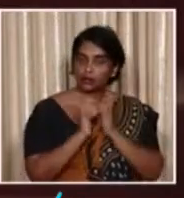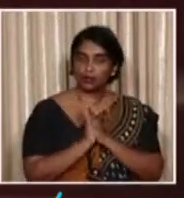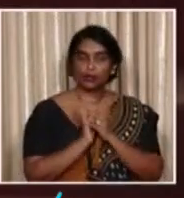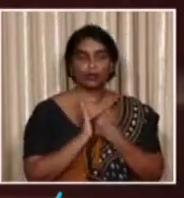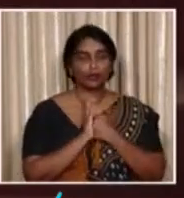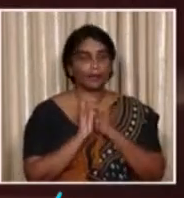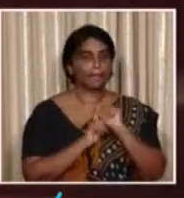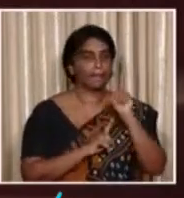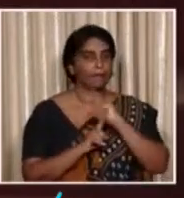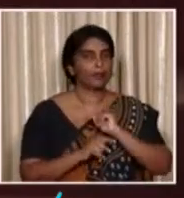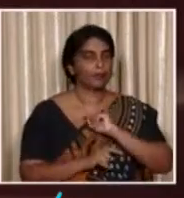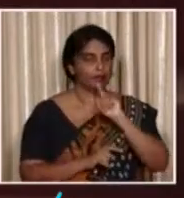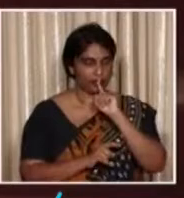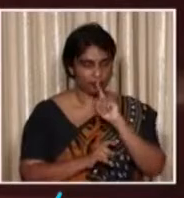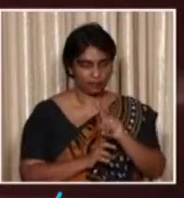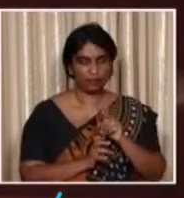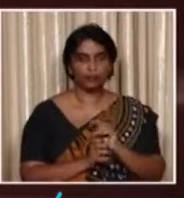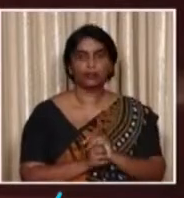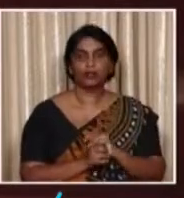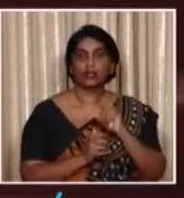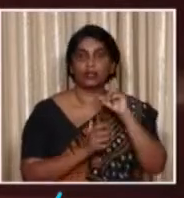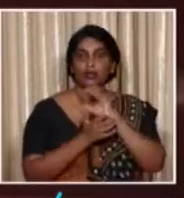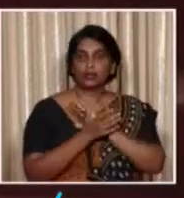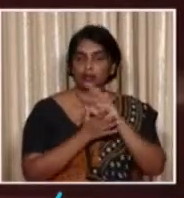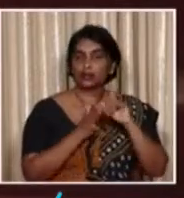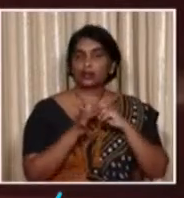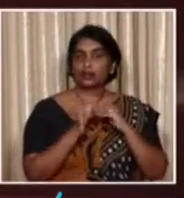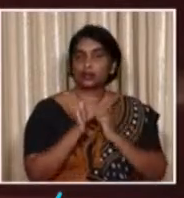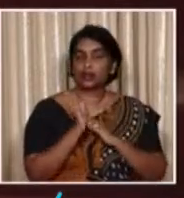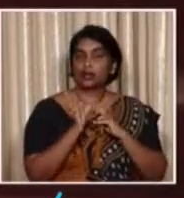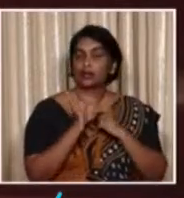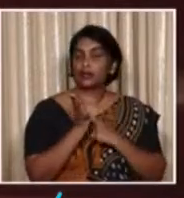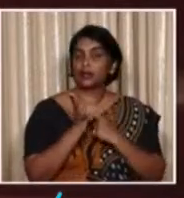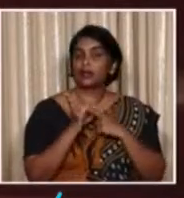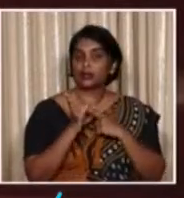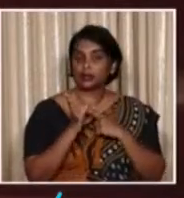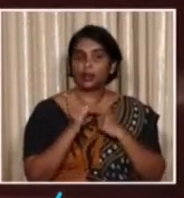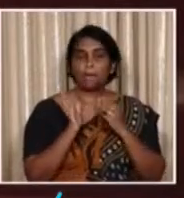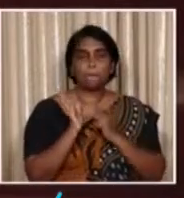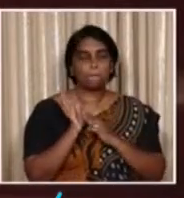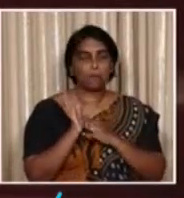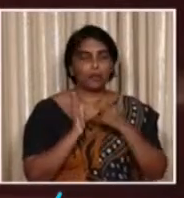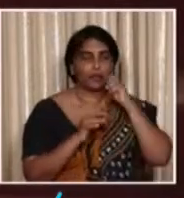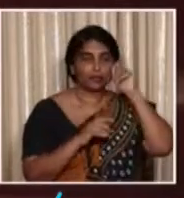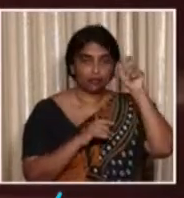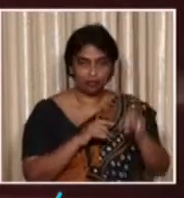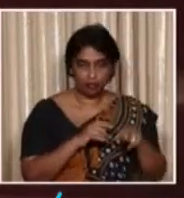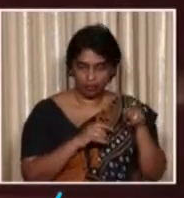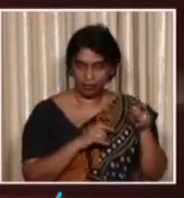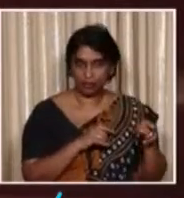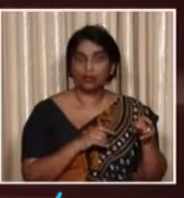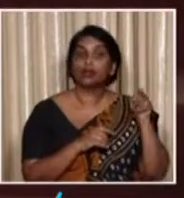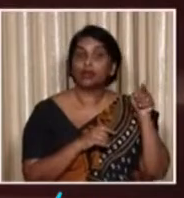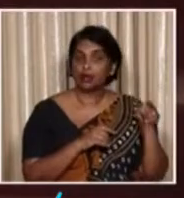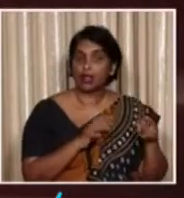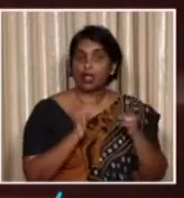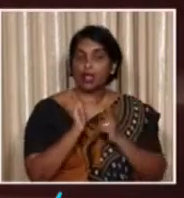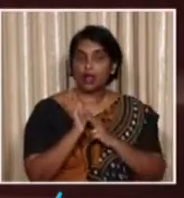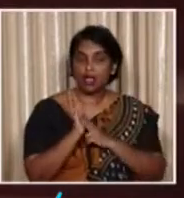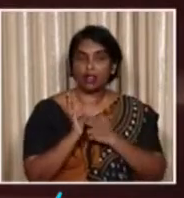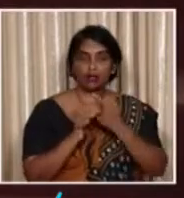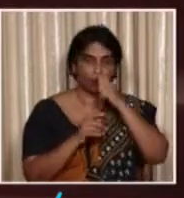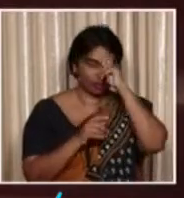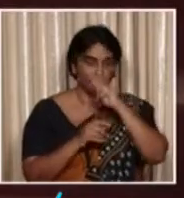ගරු සභාවට ඉදිරිපත් කළෙමි. චාමර ගුණසේකර යනු මංජුල නිස්සංක යන තැනැත්තා බවත් ඔහු නාලක